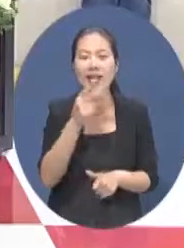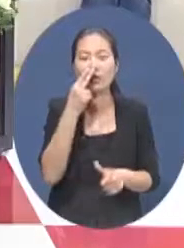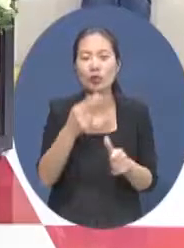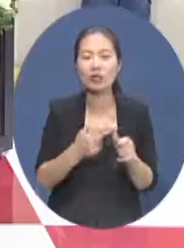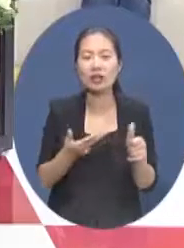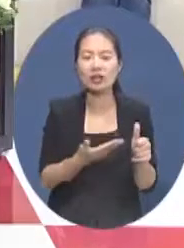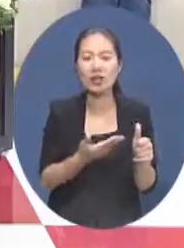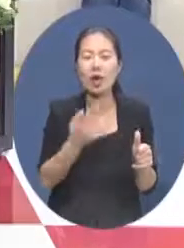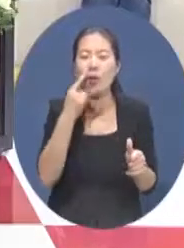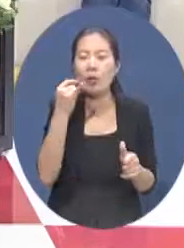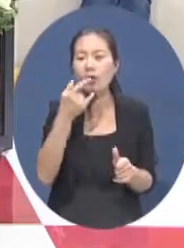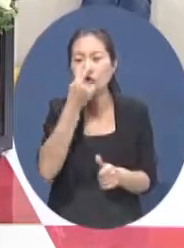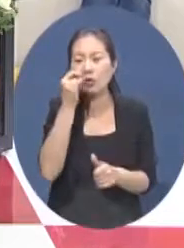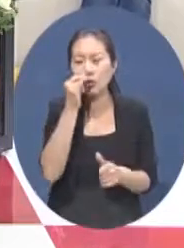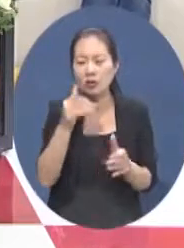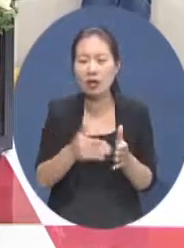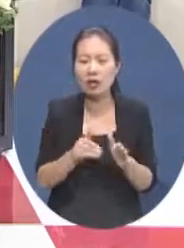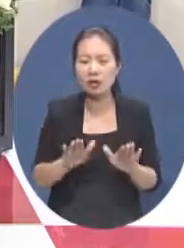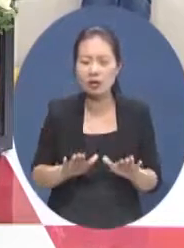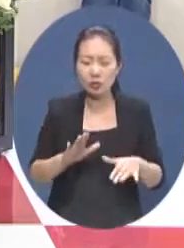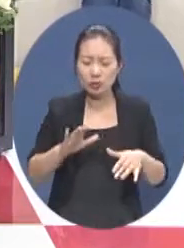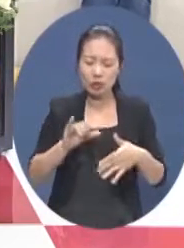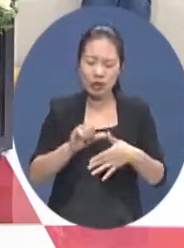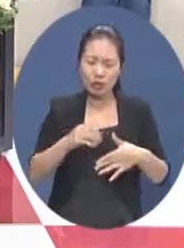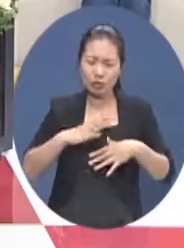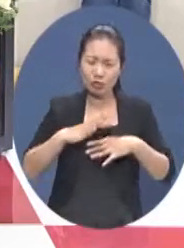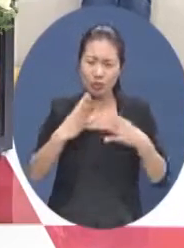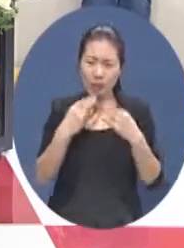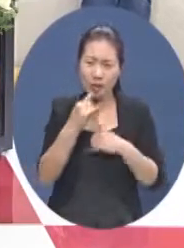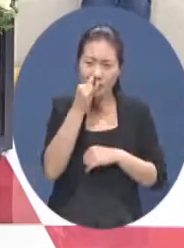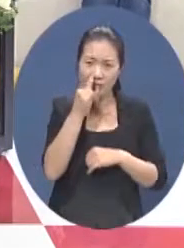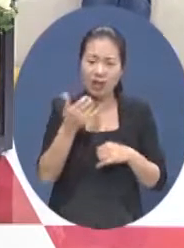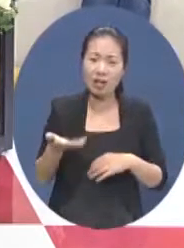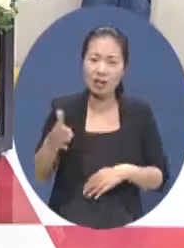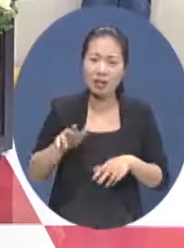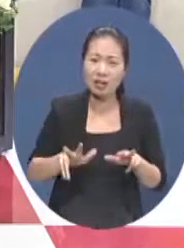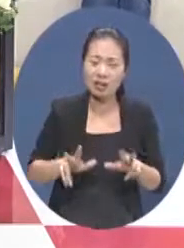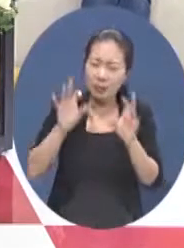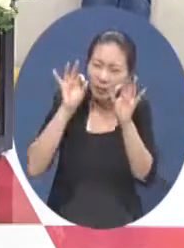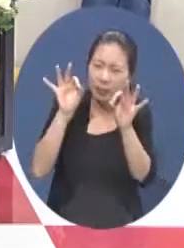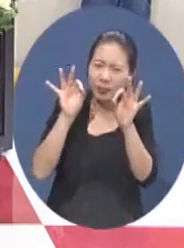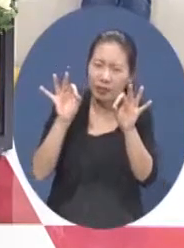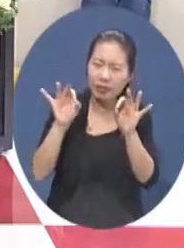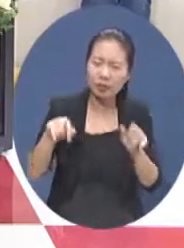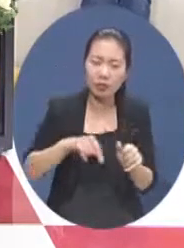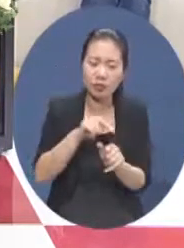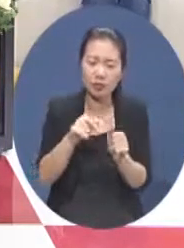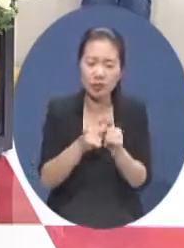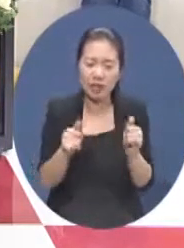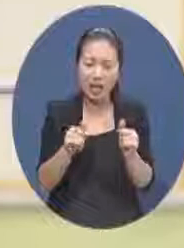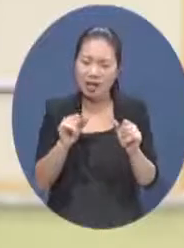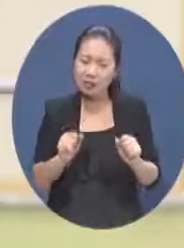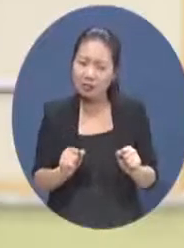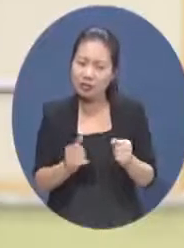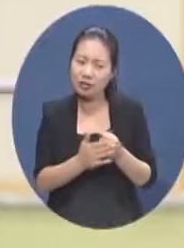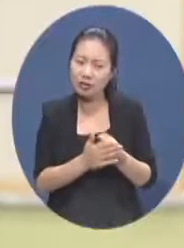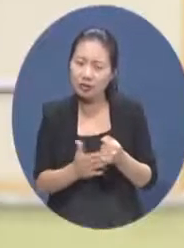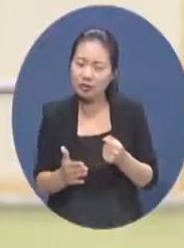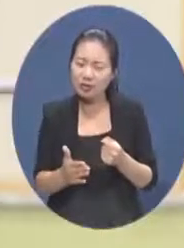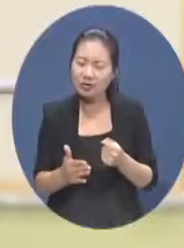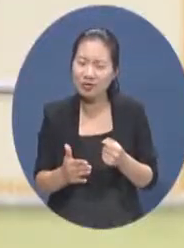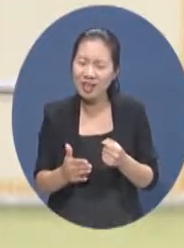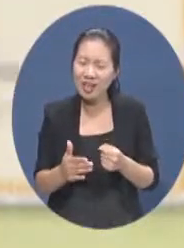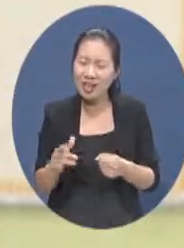그게 부족하신 점. 그리고 아이가 두려움이 되게 많잖아요. 하지만 오늘 봤을 때는 이제 주변 사람이 있어서 그런지 아이가 그렇게